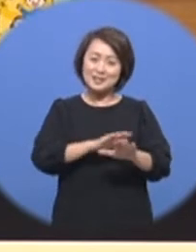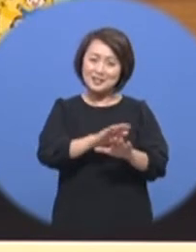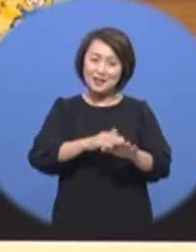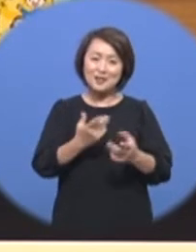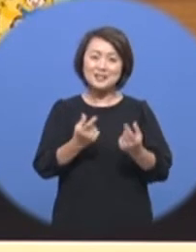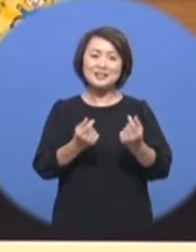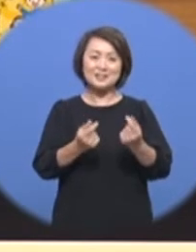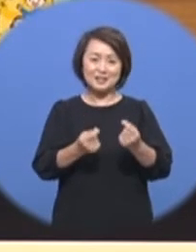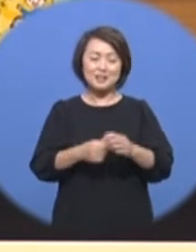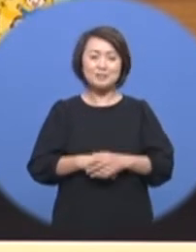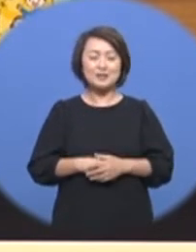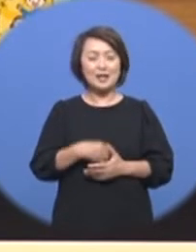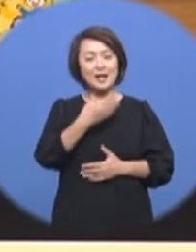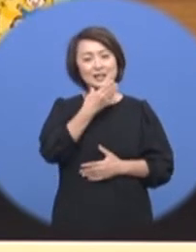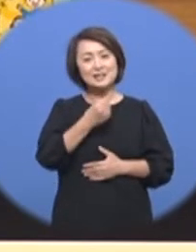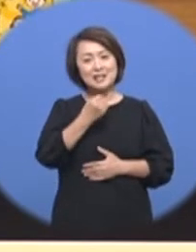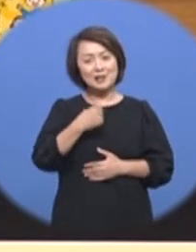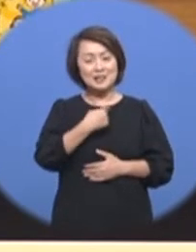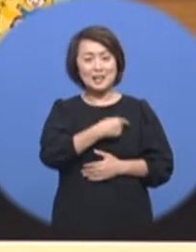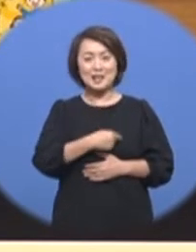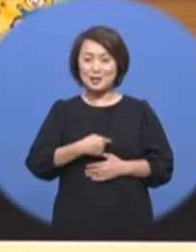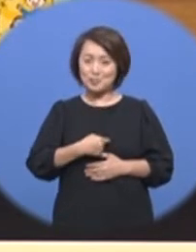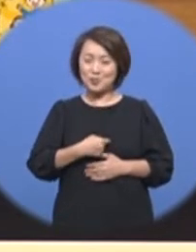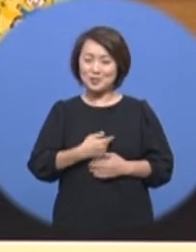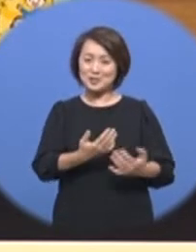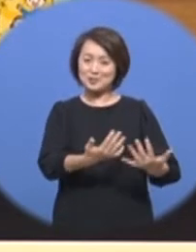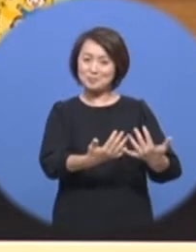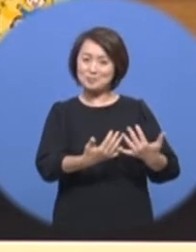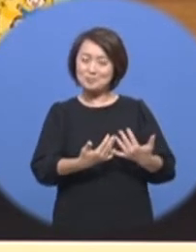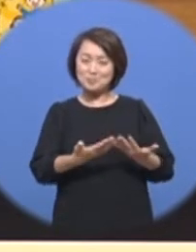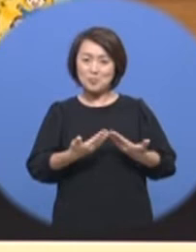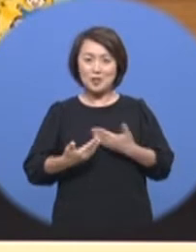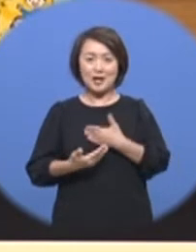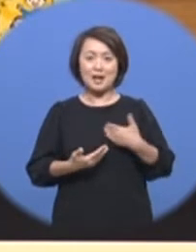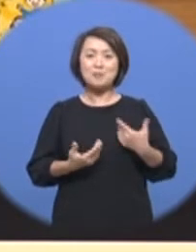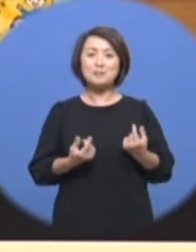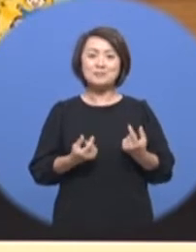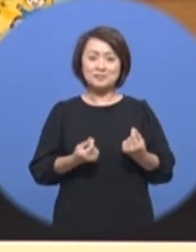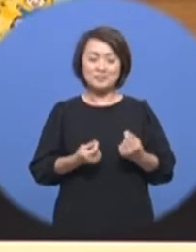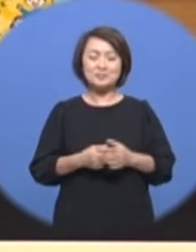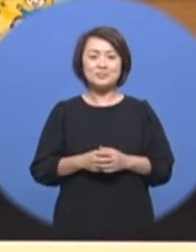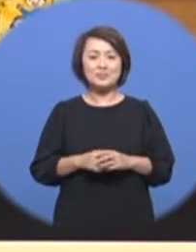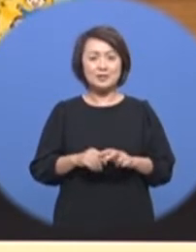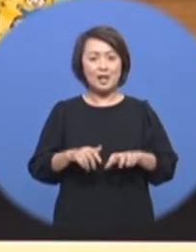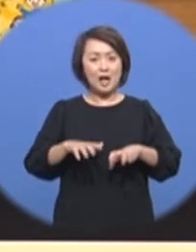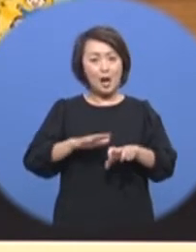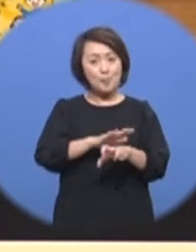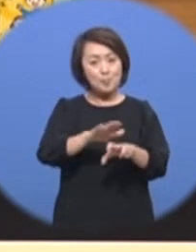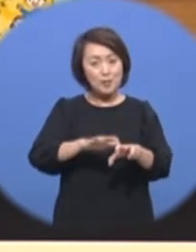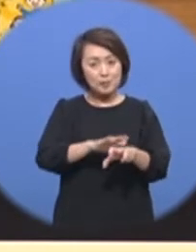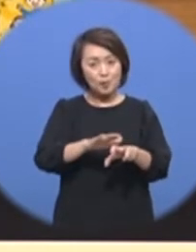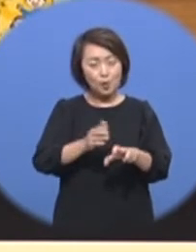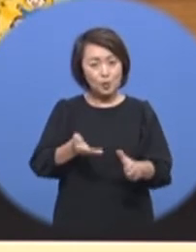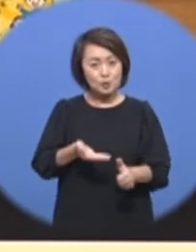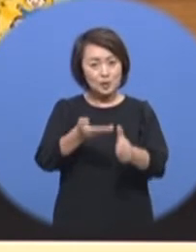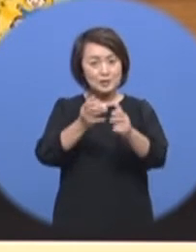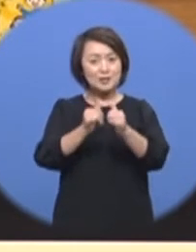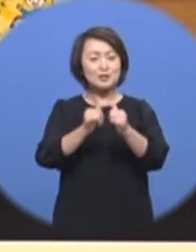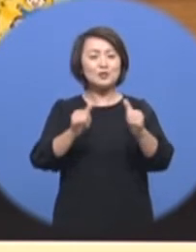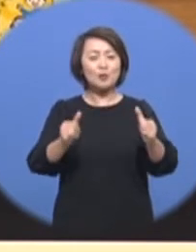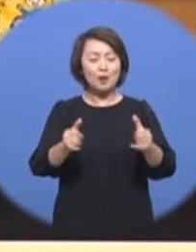よね。幸せな気持ちにしてくれます。ペットを飼っている方はきっ